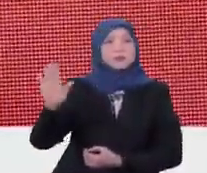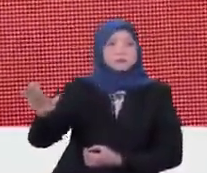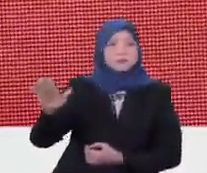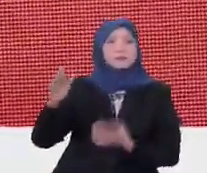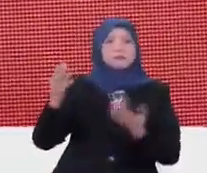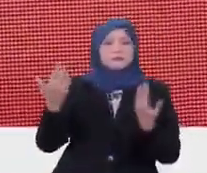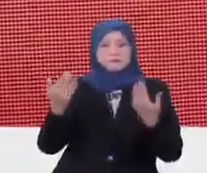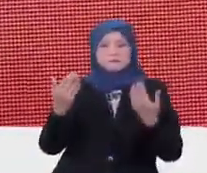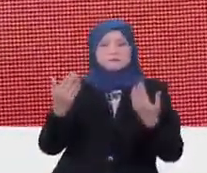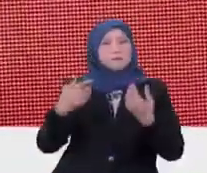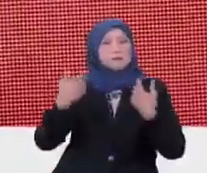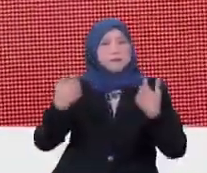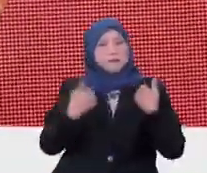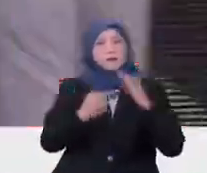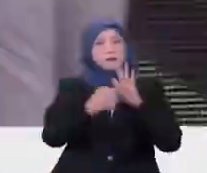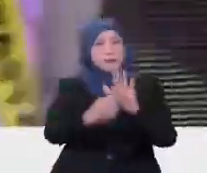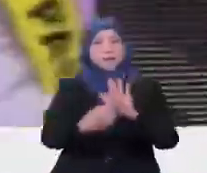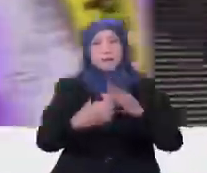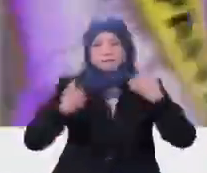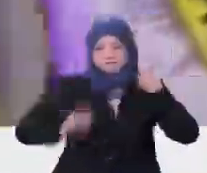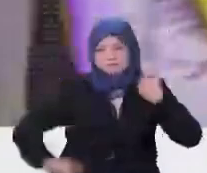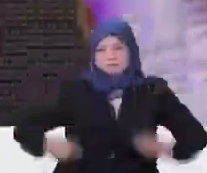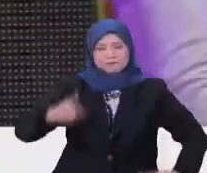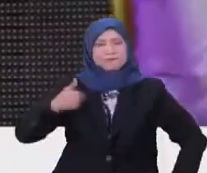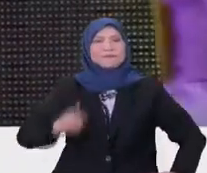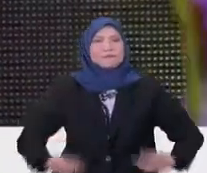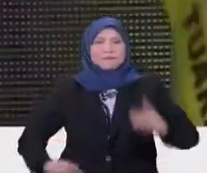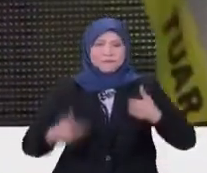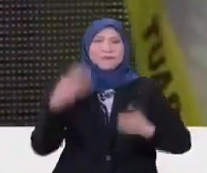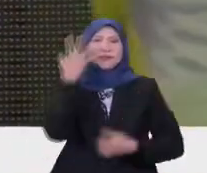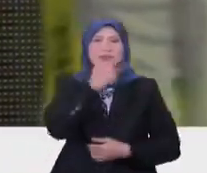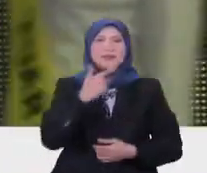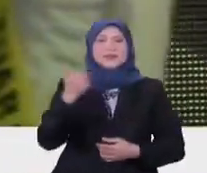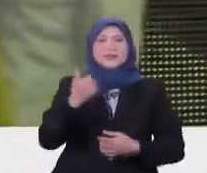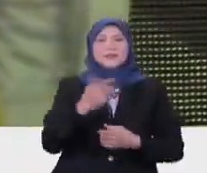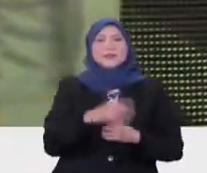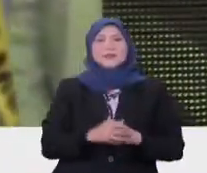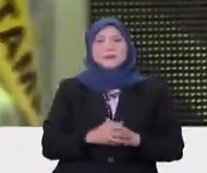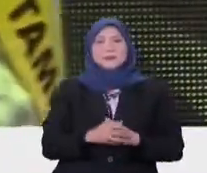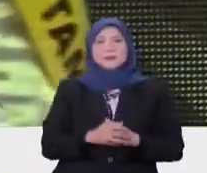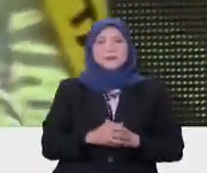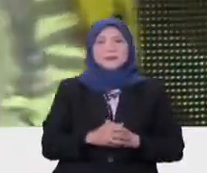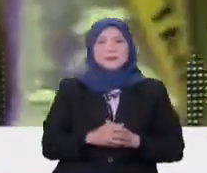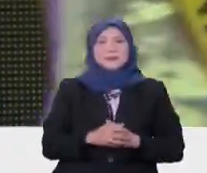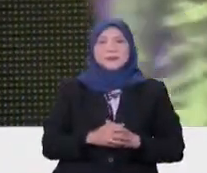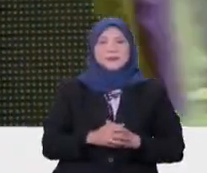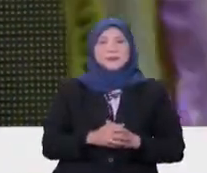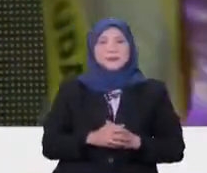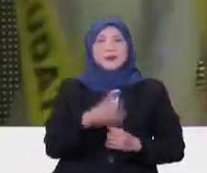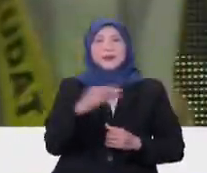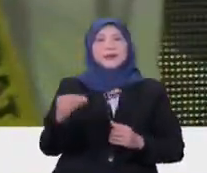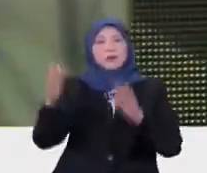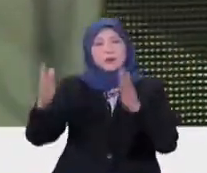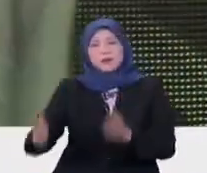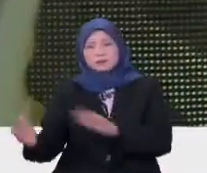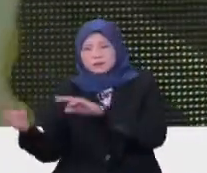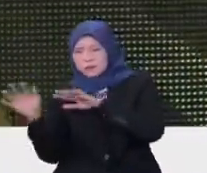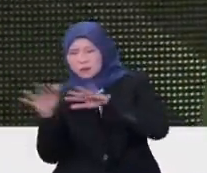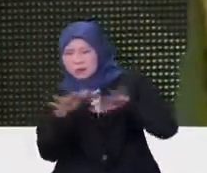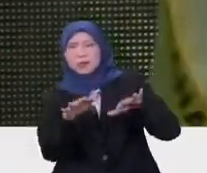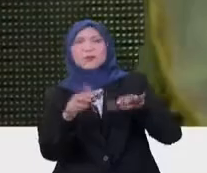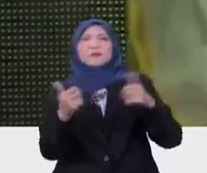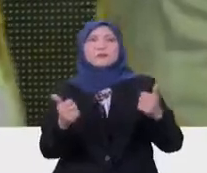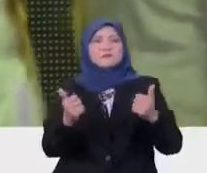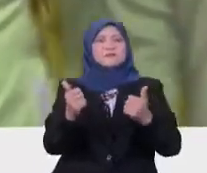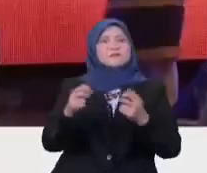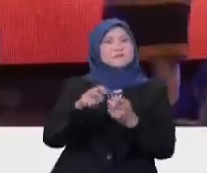Kebudayaan serta penampilan Ratu Cantik Unduk Nadau Kaamatan UNK. Pengunjung luar yang ditemui mengagumi budaya